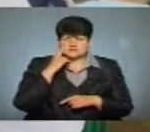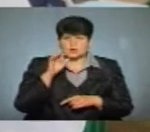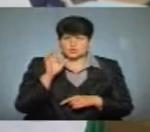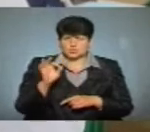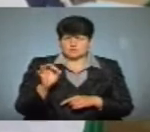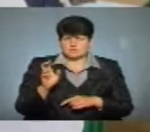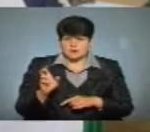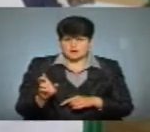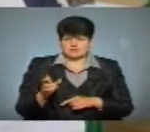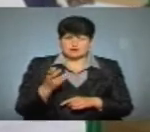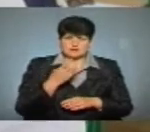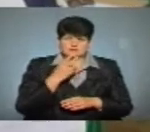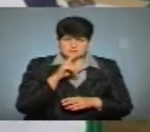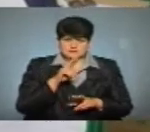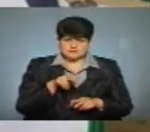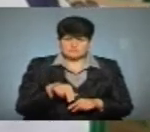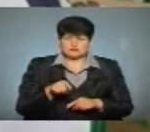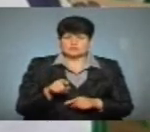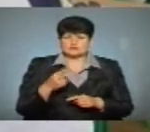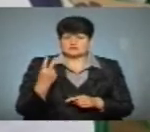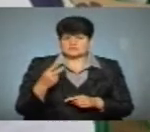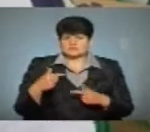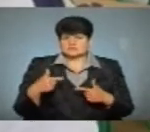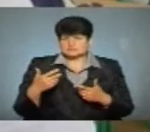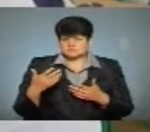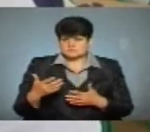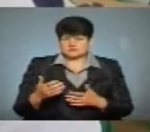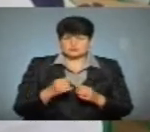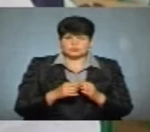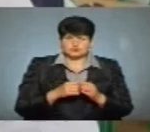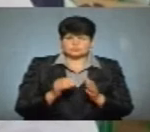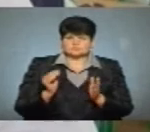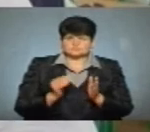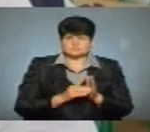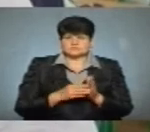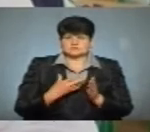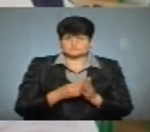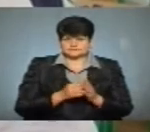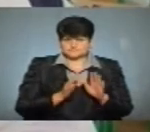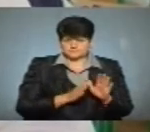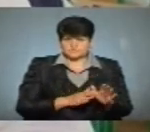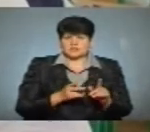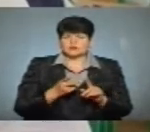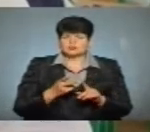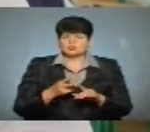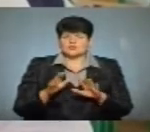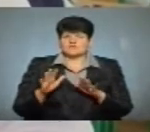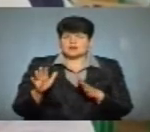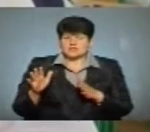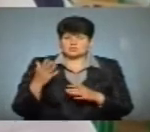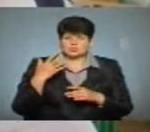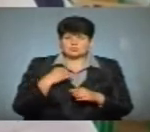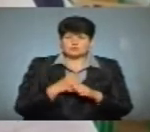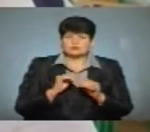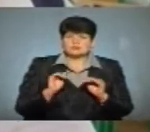балів, але дивляться його два екзаменатори і кожен виставляє свою позицію. Другий варіант, коли робота